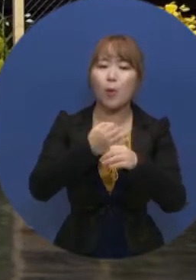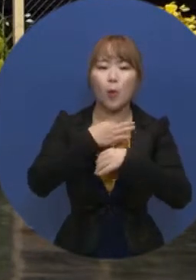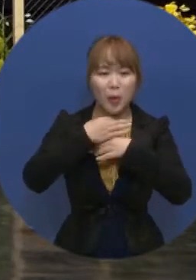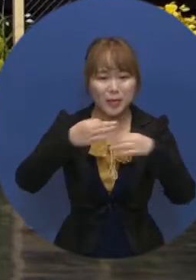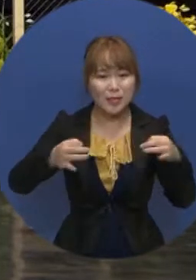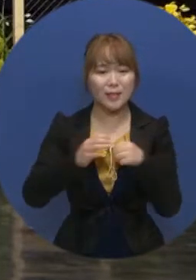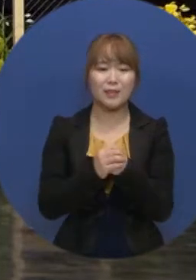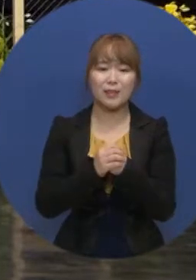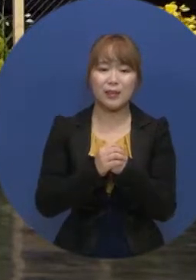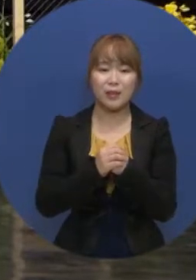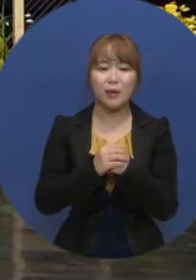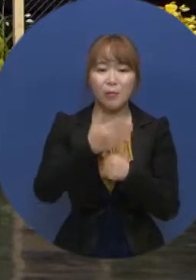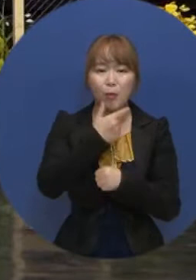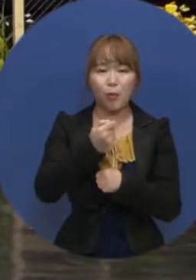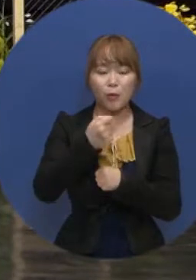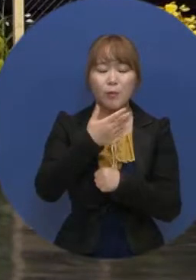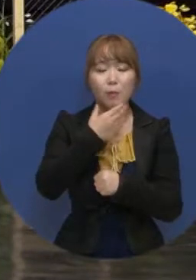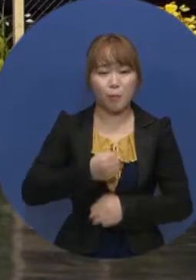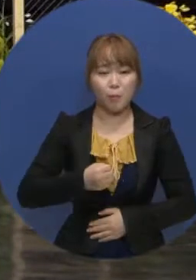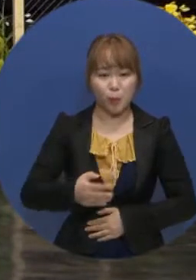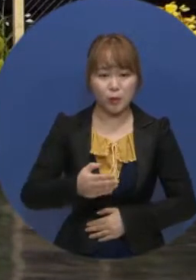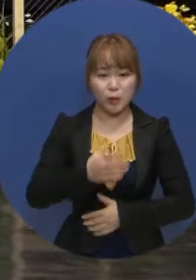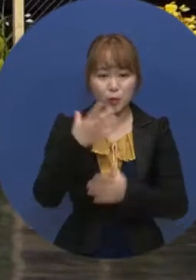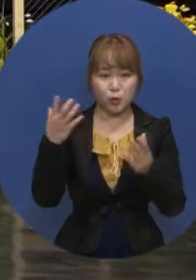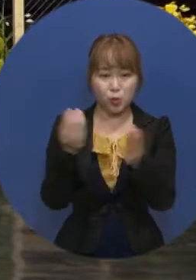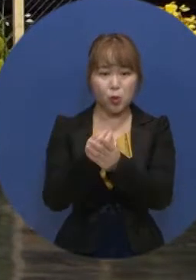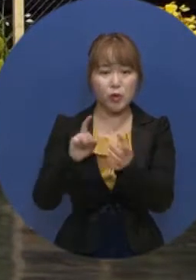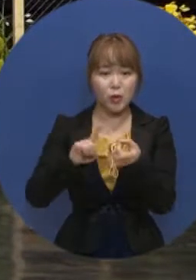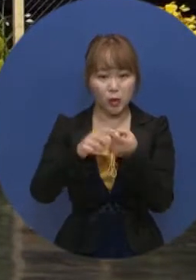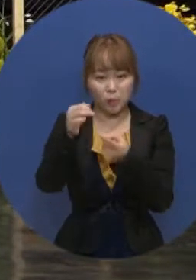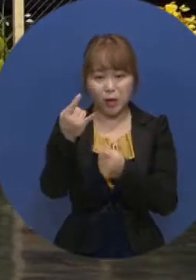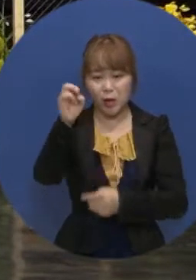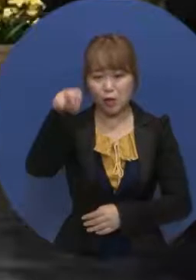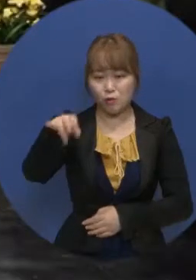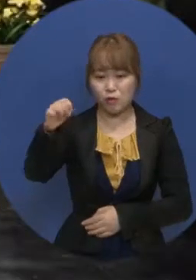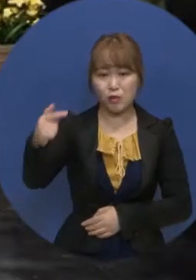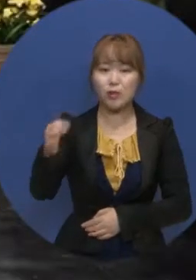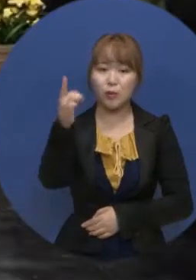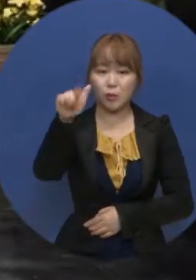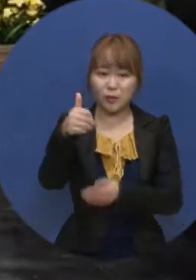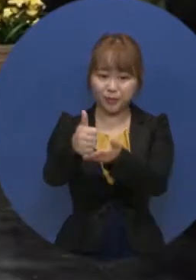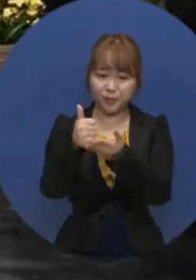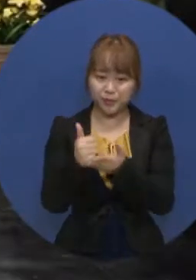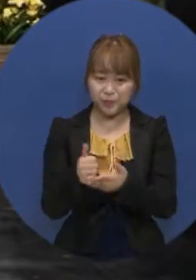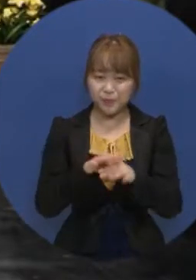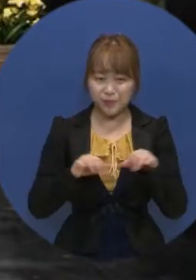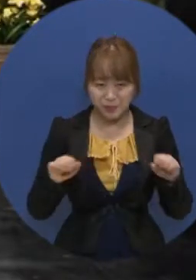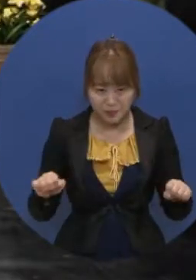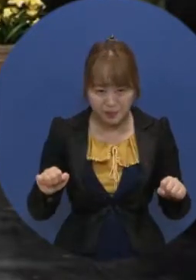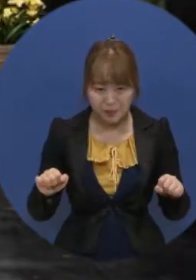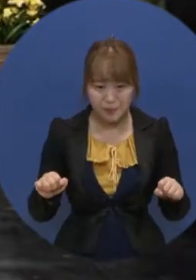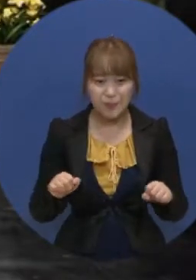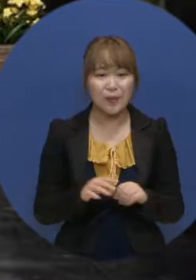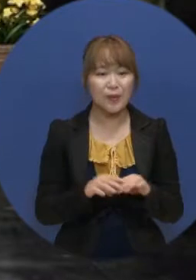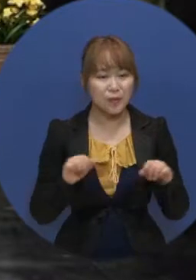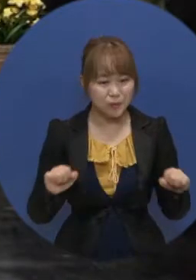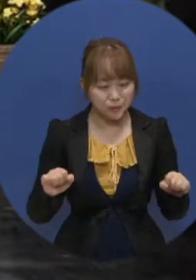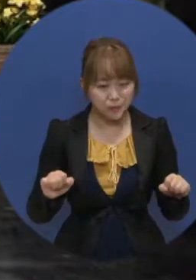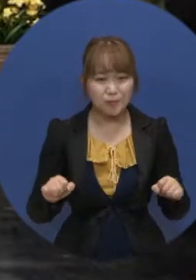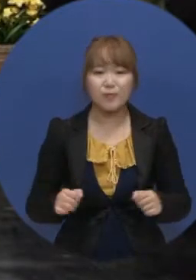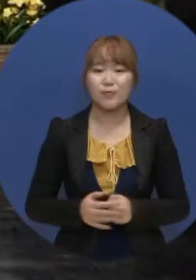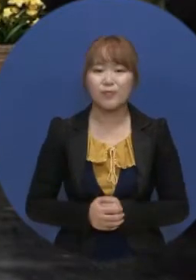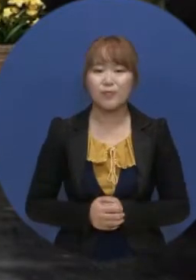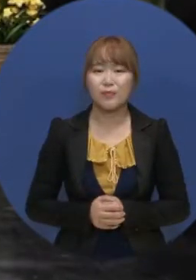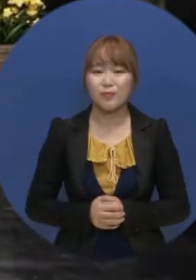외치시는 우리 복지총연합회의 유은옥 대표님을 이 자리에 모셨습니다. 네, 대표님 안녕하세요. 네, 네. 안녕하세요. 네.